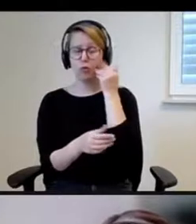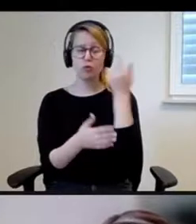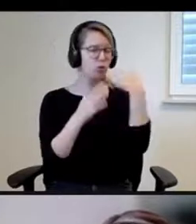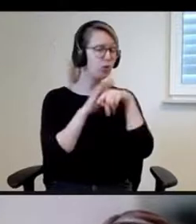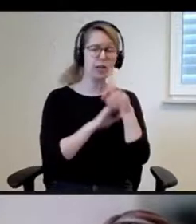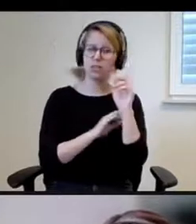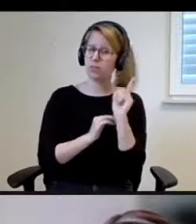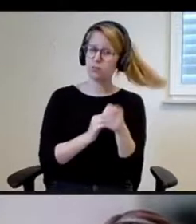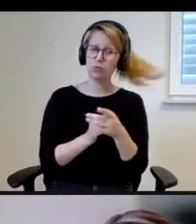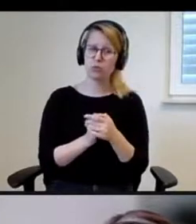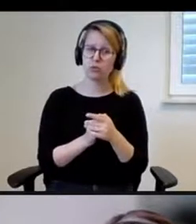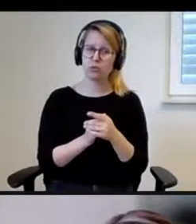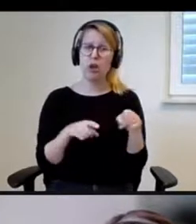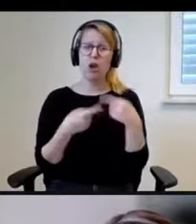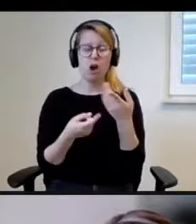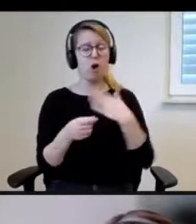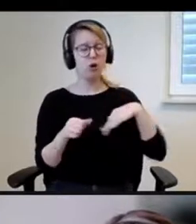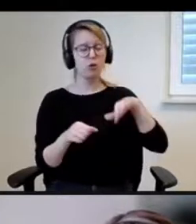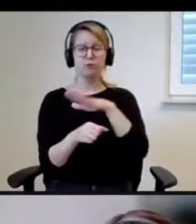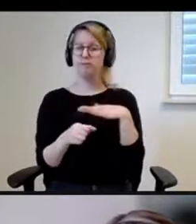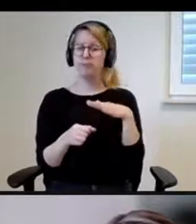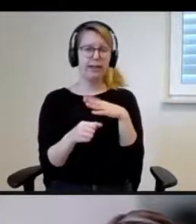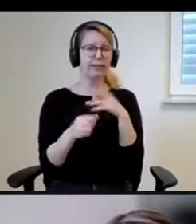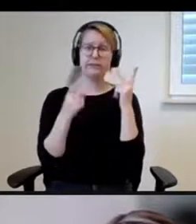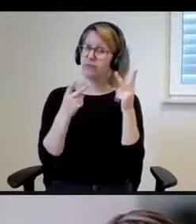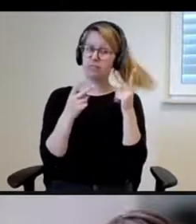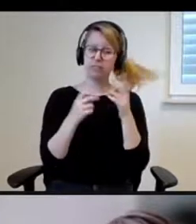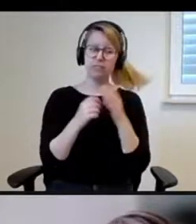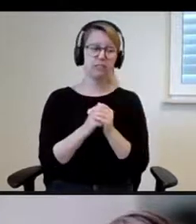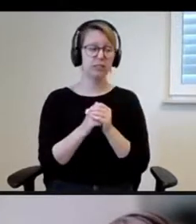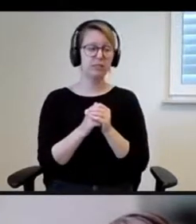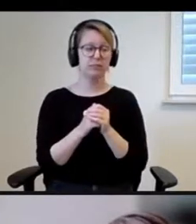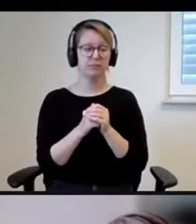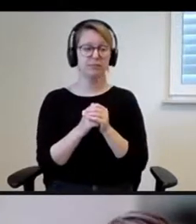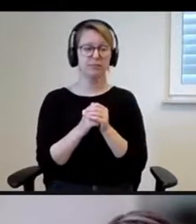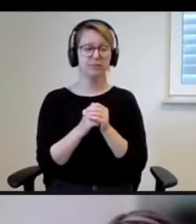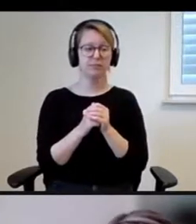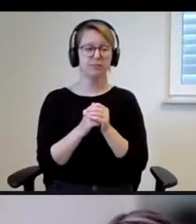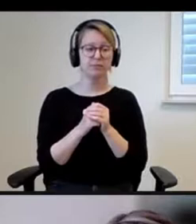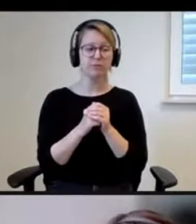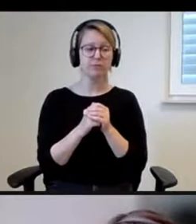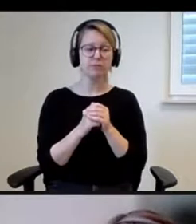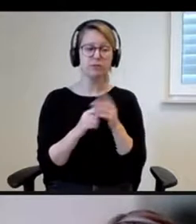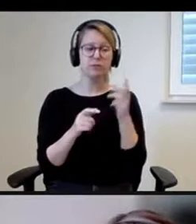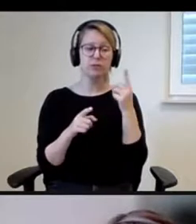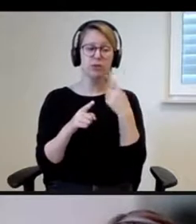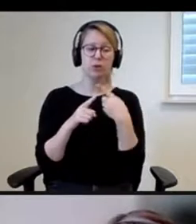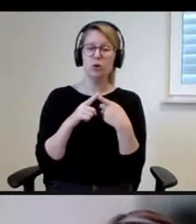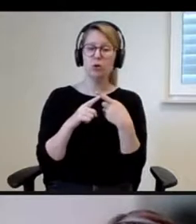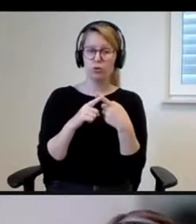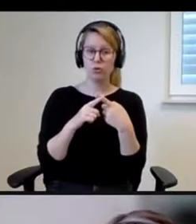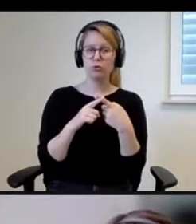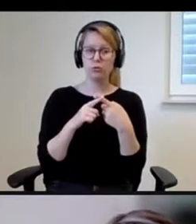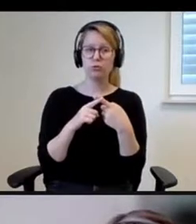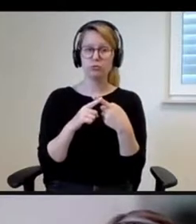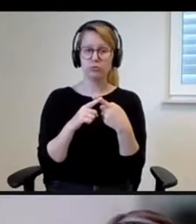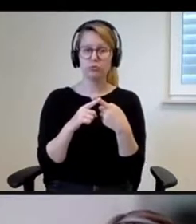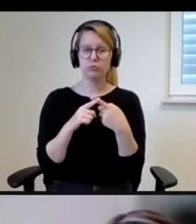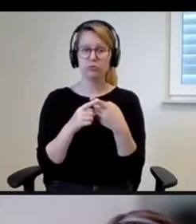du hast auf dem kommunalen Niveau gefordert, für dort anzureichen und zu ermöglichen,